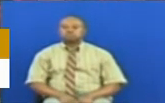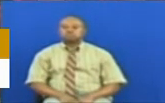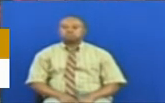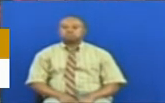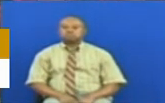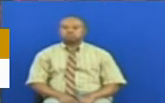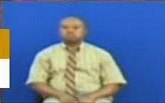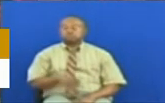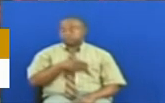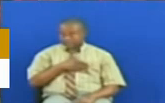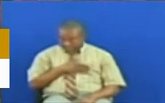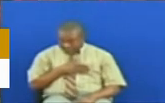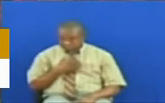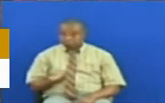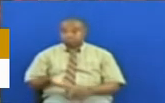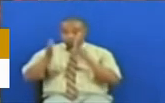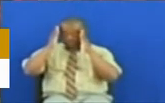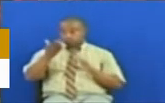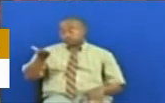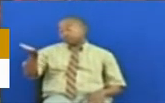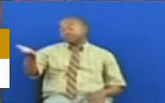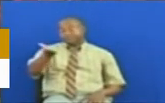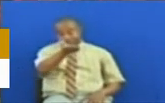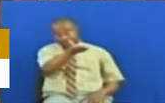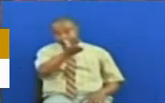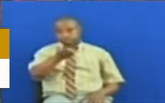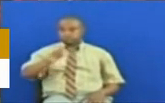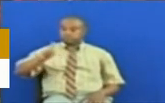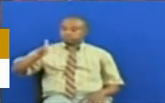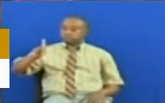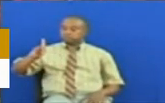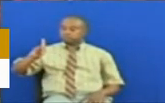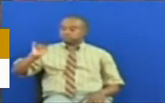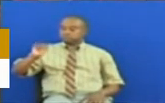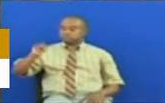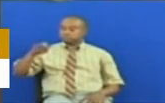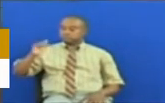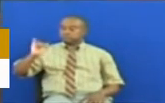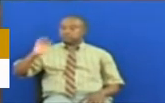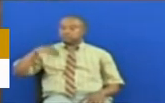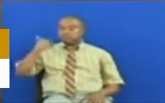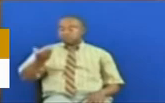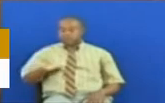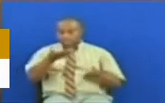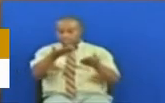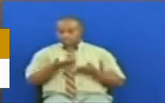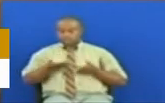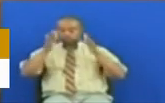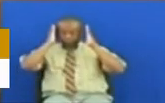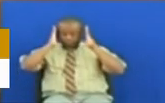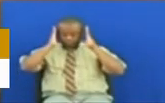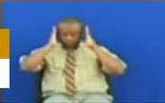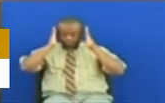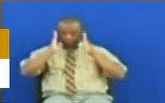Asante sana Mheshimiwa Ali Hassan King. Tutaja Mheshimiwa mbunge wa Mafia, na tafuatiwa